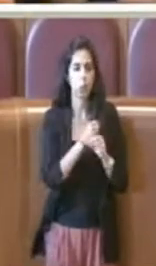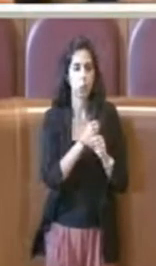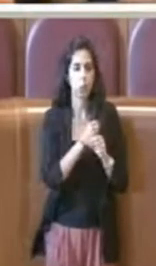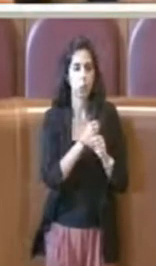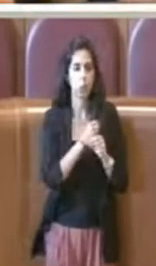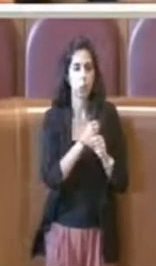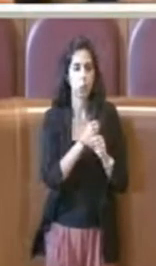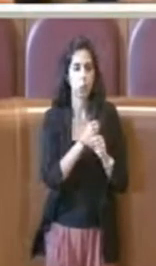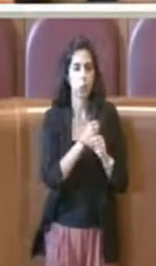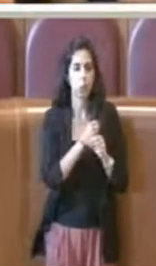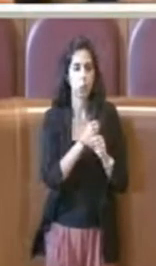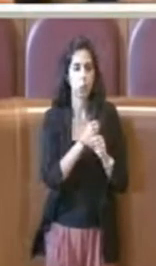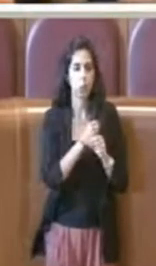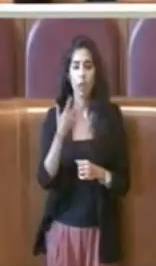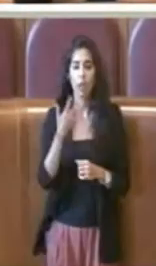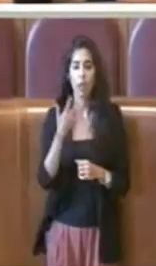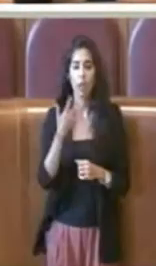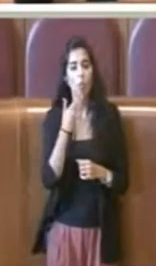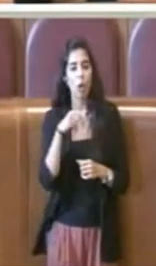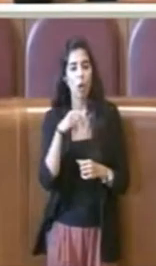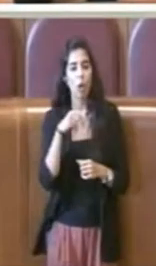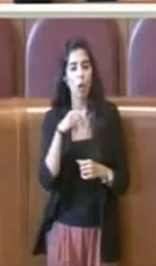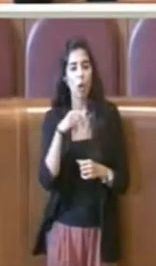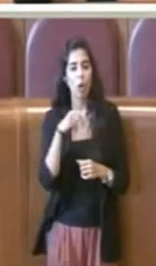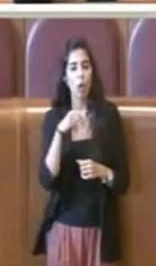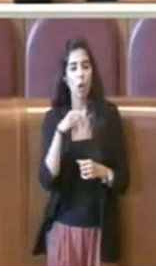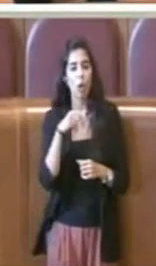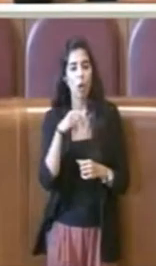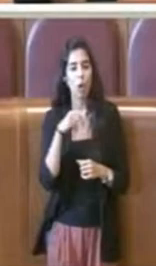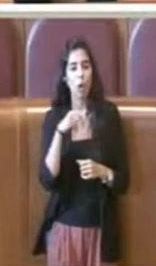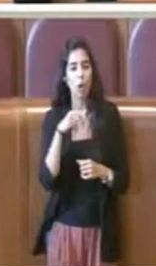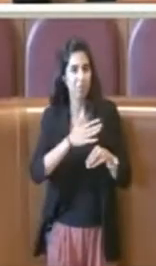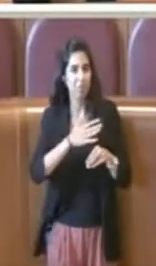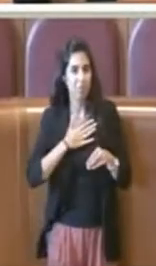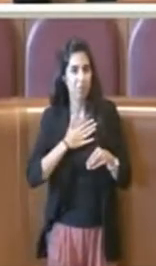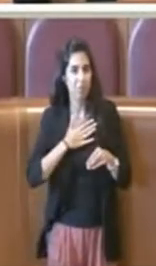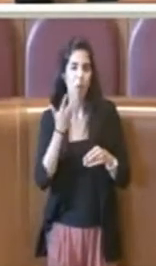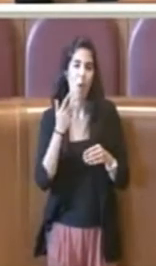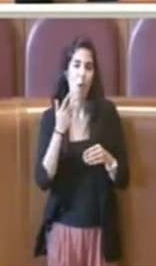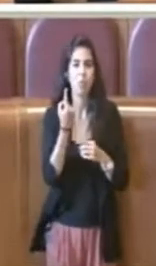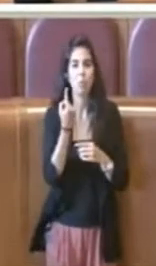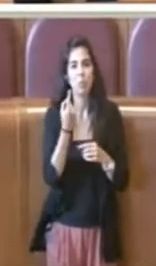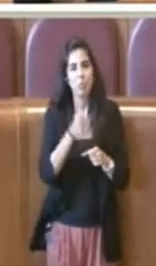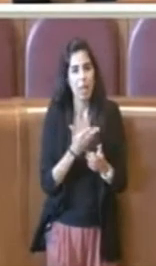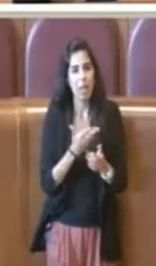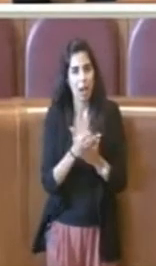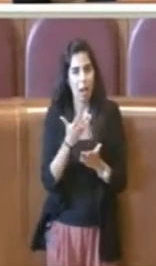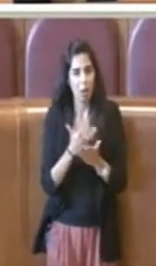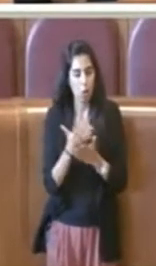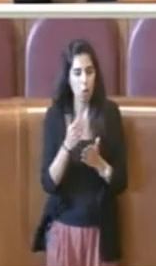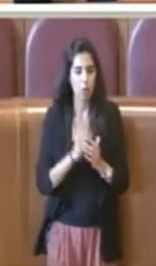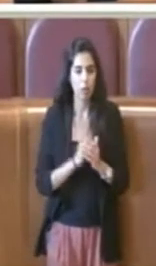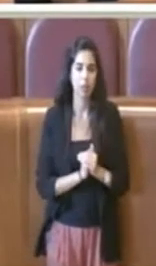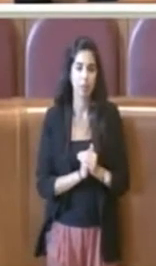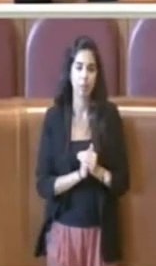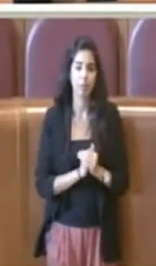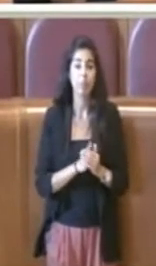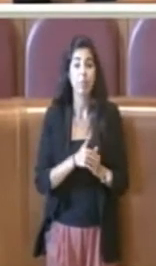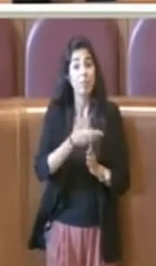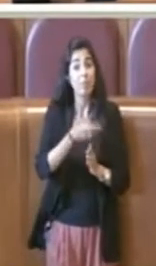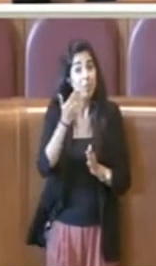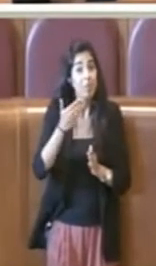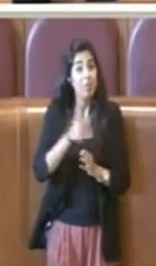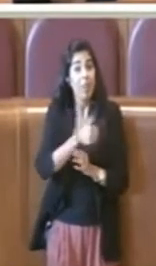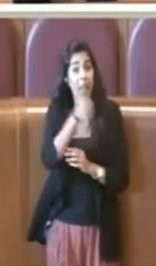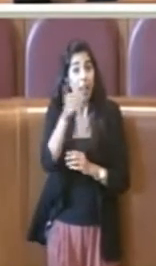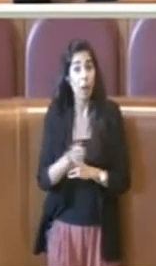Presidente, io voglio iniziare questo mio intervento con un aneddoto. Era il 2015